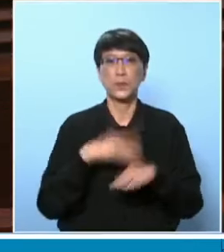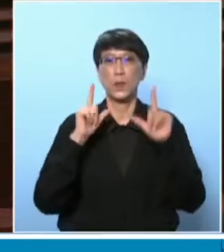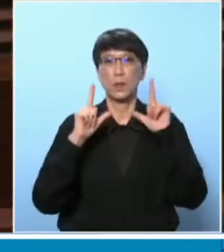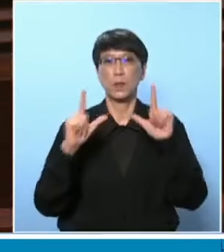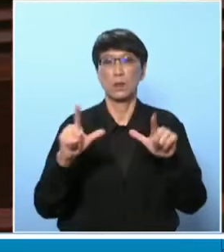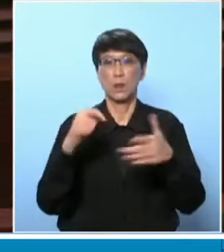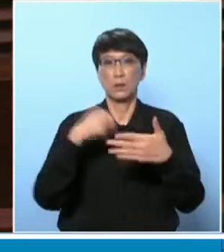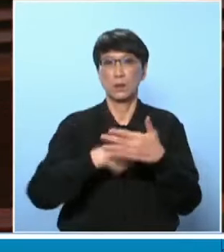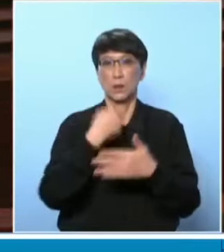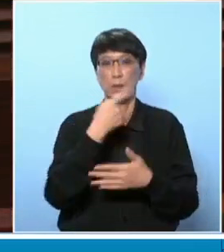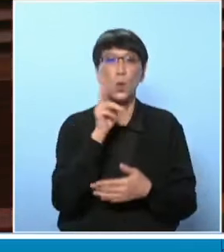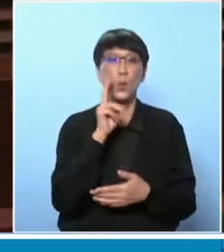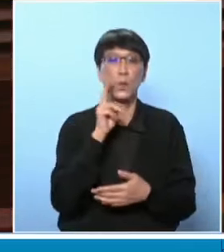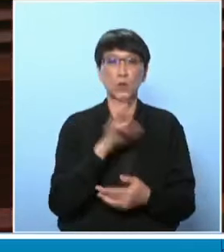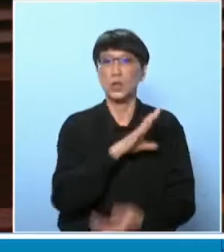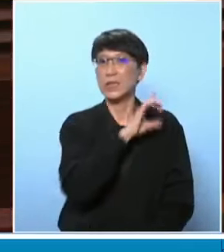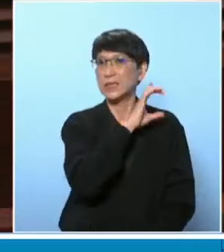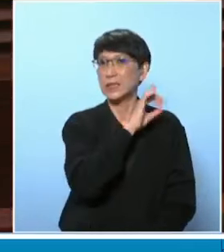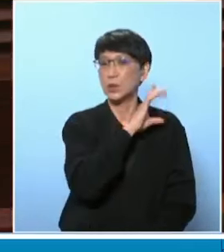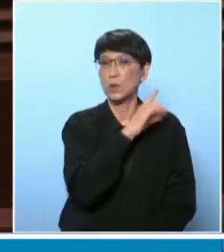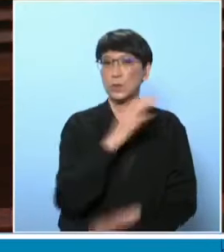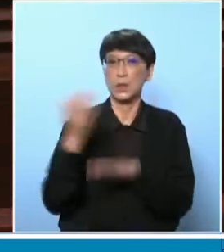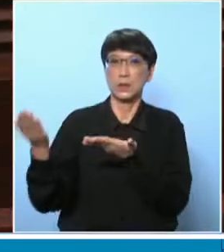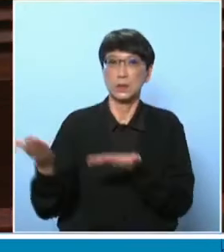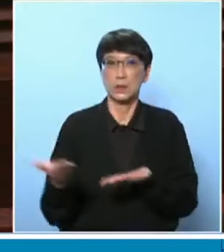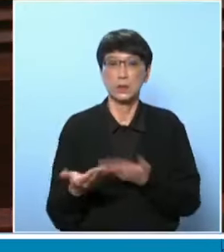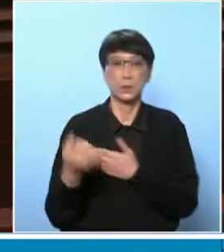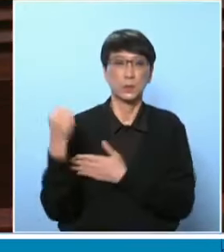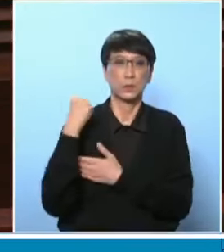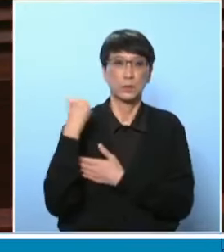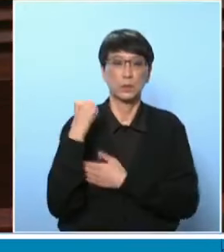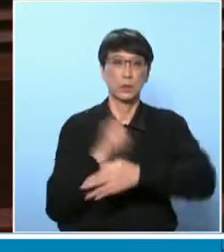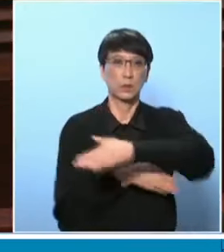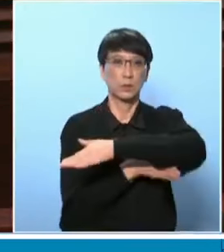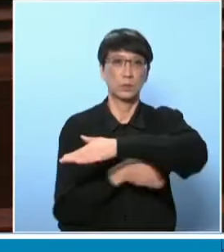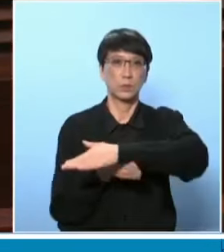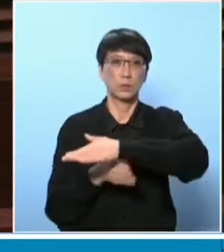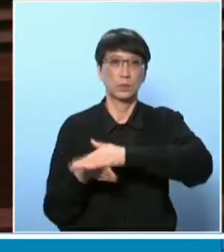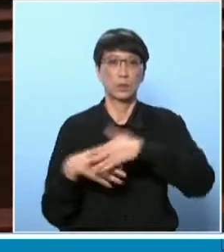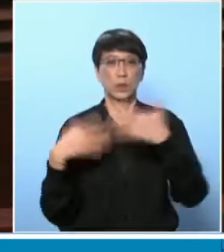案裏面也提到，我們譬如酒店業的接待能力，其實在房間的數